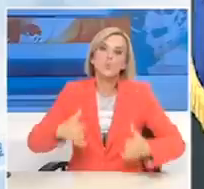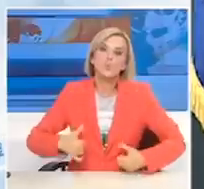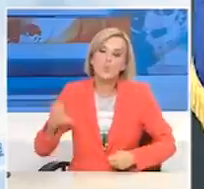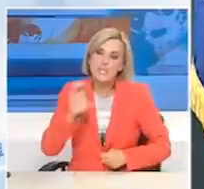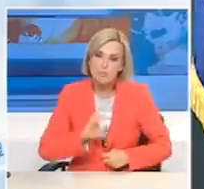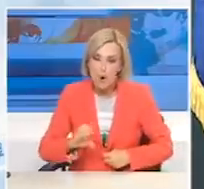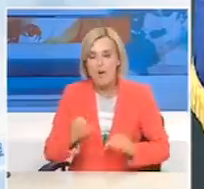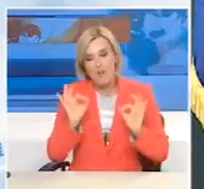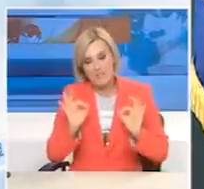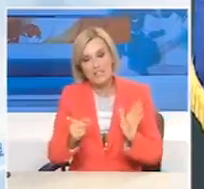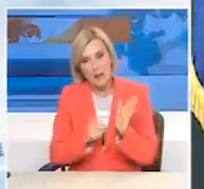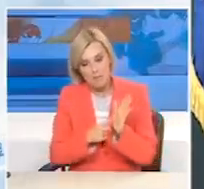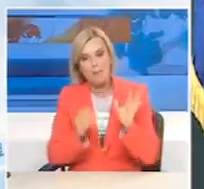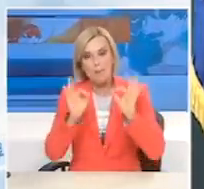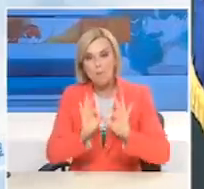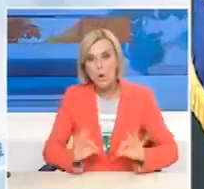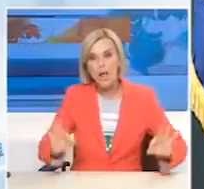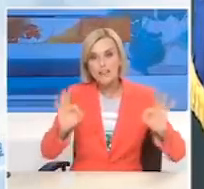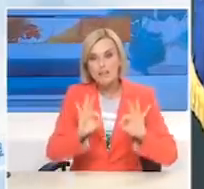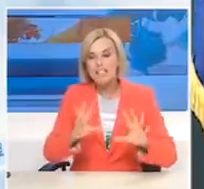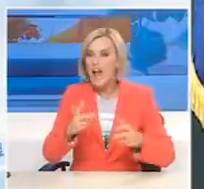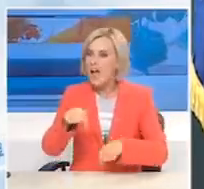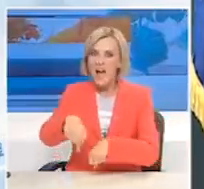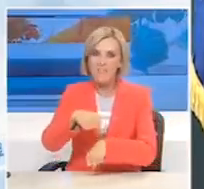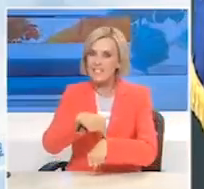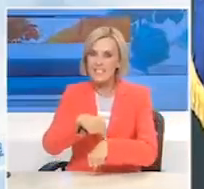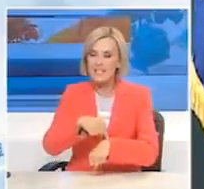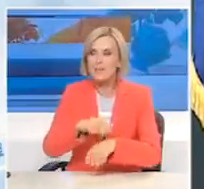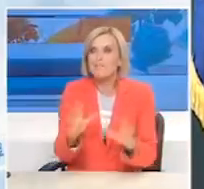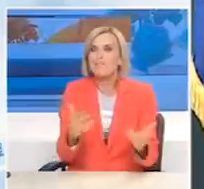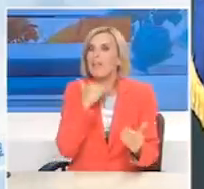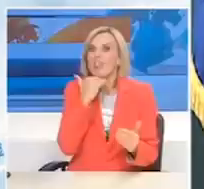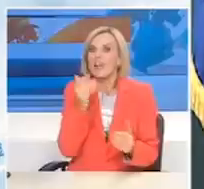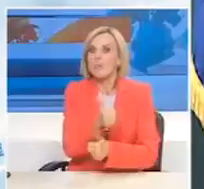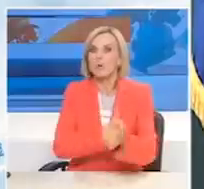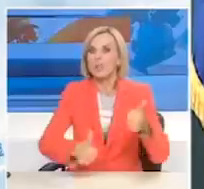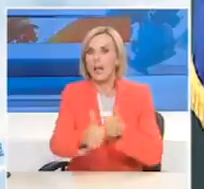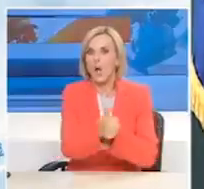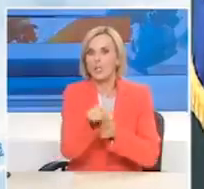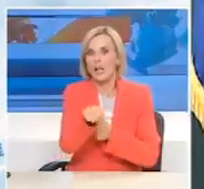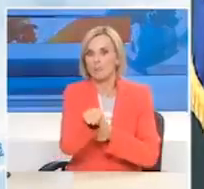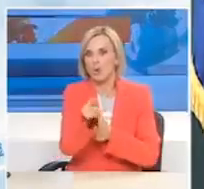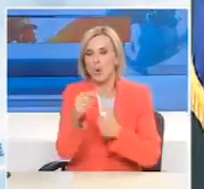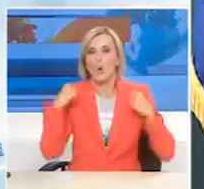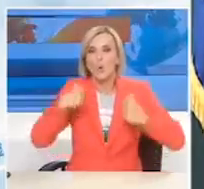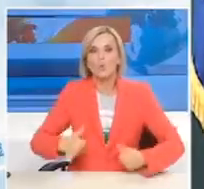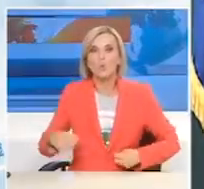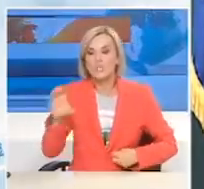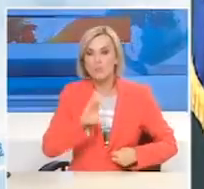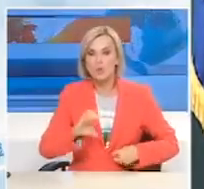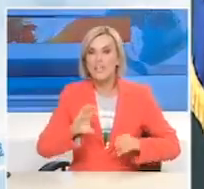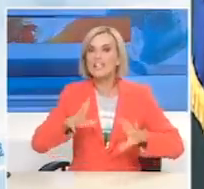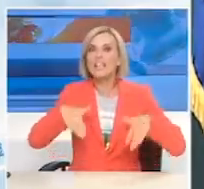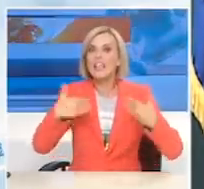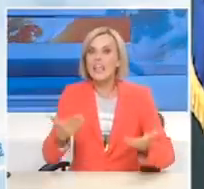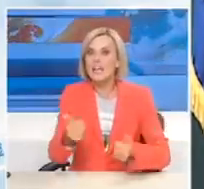ετοιμαζόμαστε. Αλλά θεωρώ ότι είναι λίγο αυτή τη στιγμή, δεν μου φαντάζεσαι την πρώτη προτεραιότητα. Η πρώτη προτεραιότητα είναι να παραμείνουμε σε μια καλή κατάσταση στην